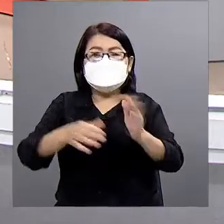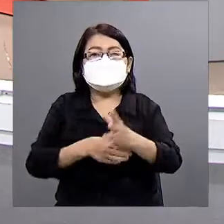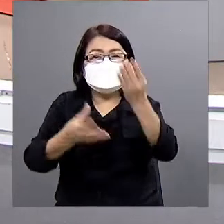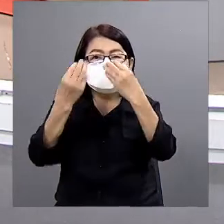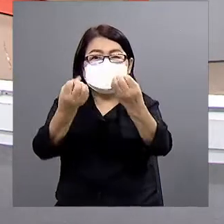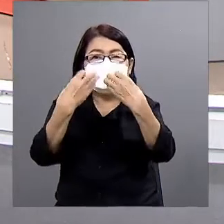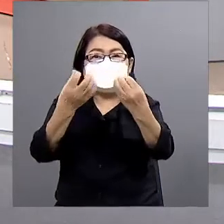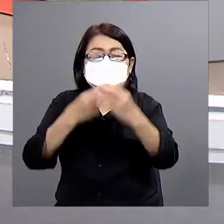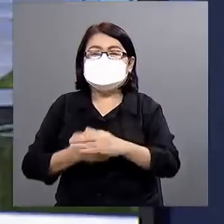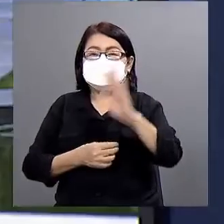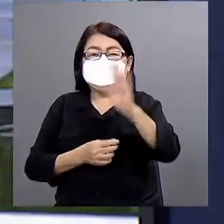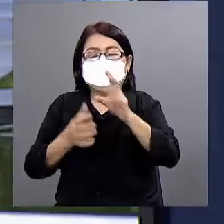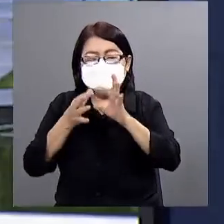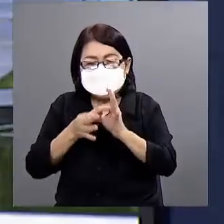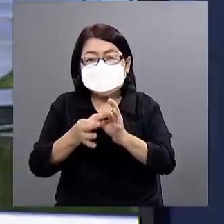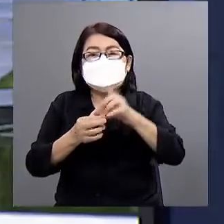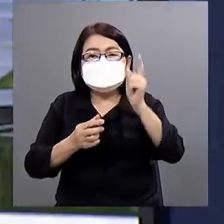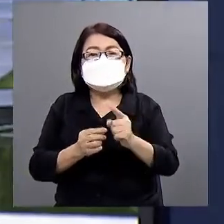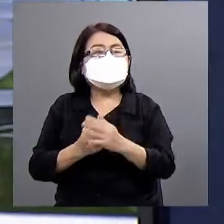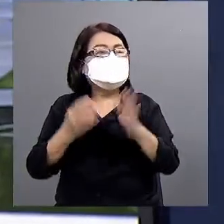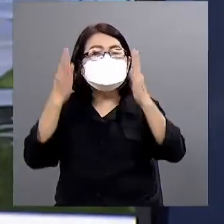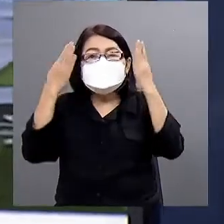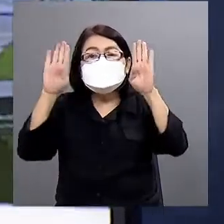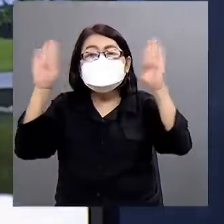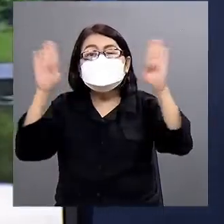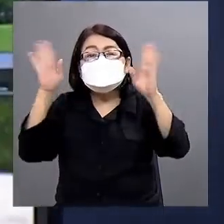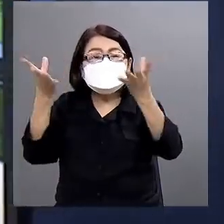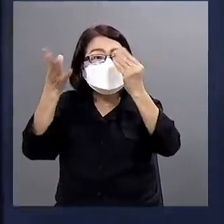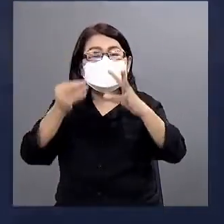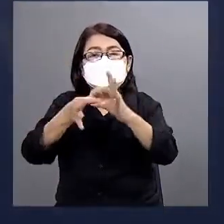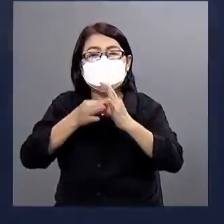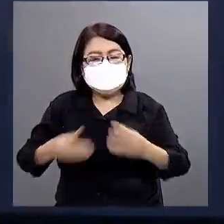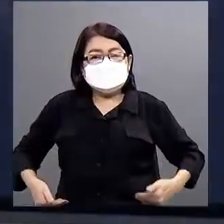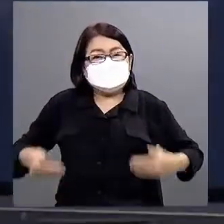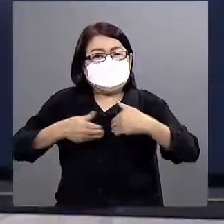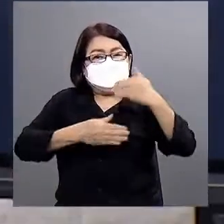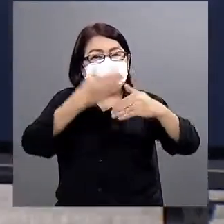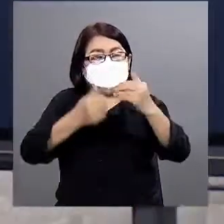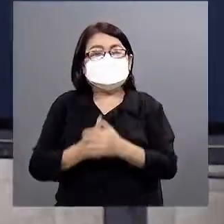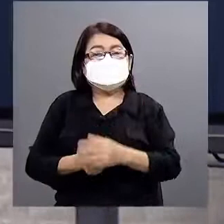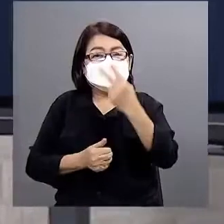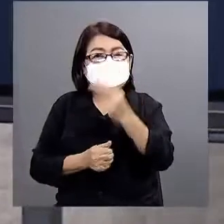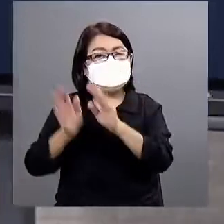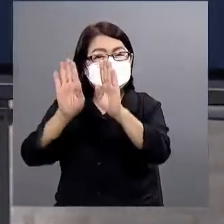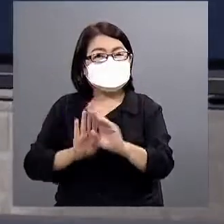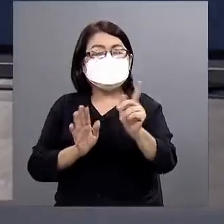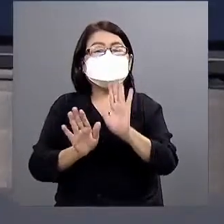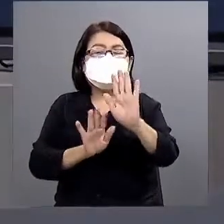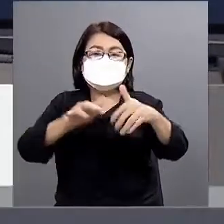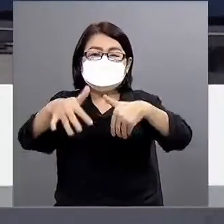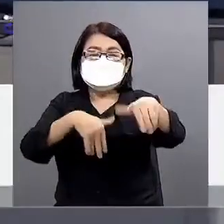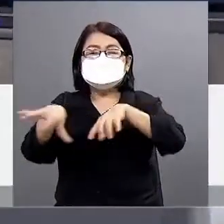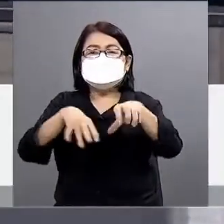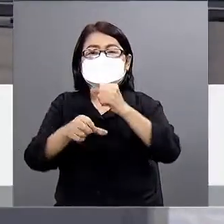พชีวิตด้วยนะคะพอพูดแบบนี้ก็ต้องคุยกันถึงห้องเรียนโดยชุมชนค่ะคุณผู้ชมเวลานี้ถ้าเผื่อว่าคุณผู้ชม